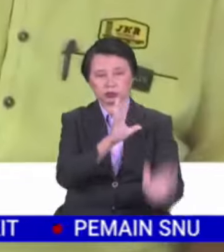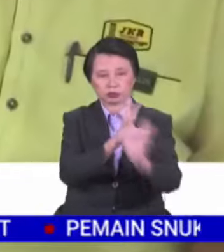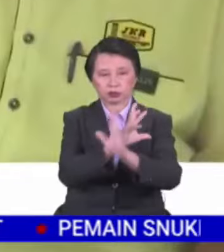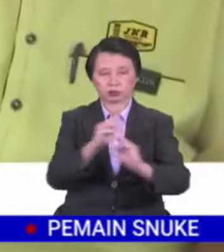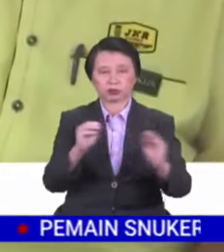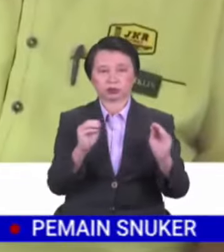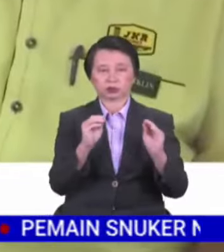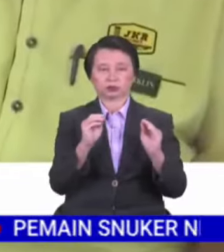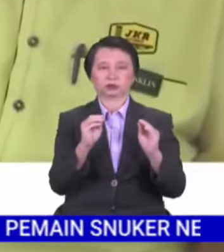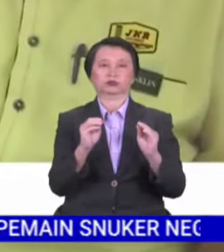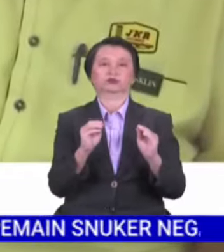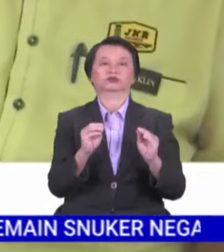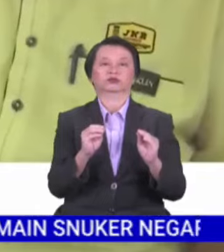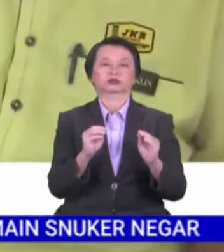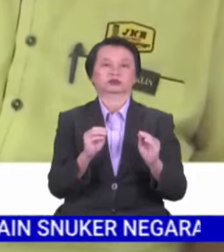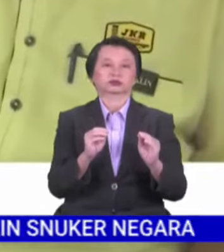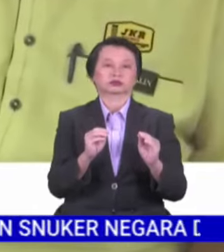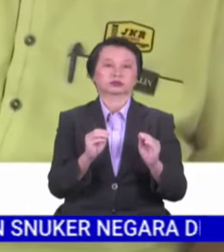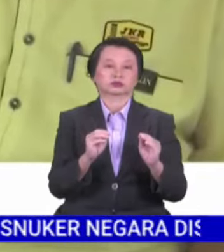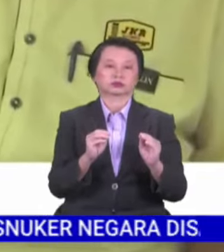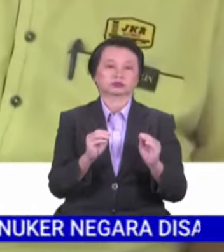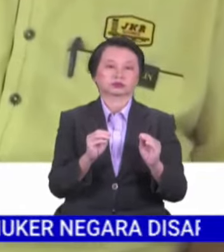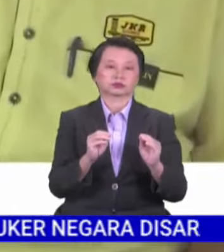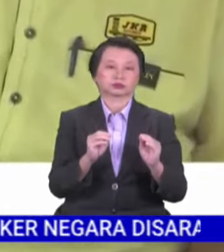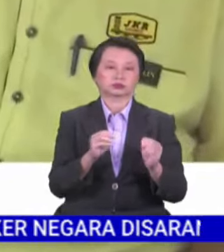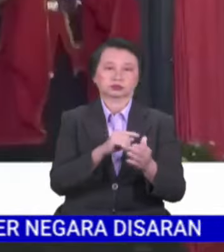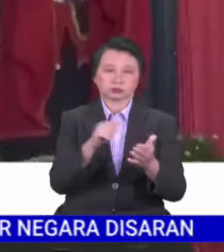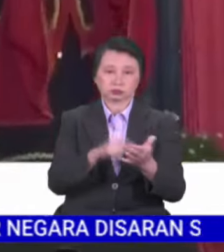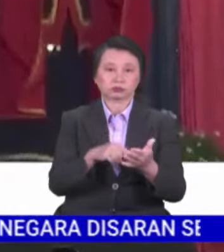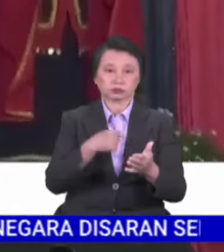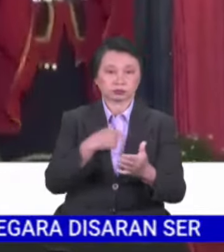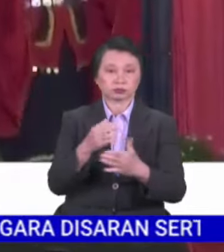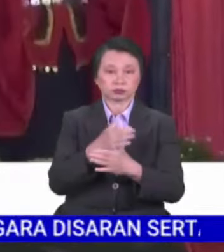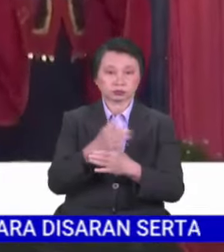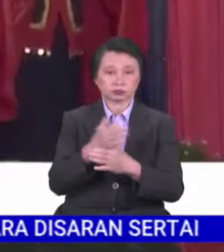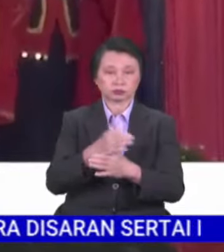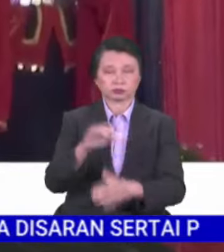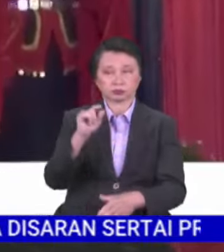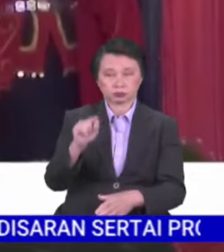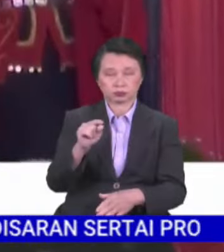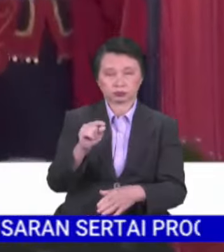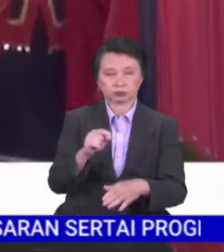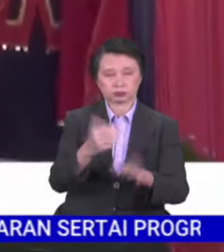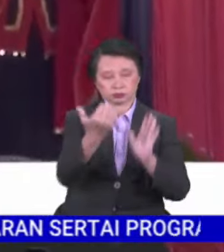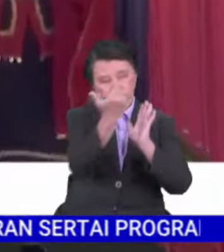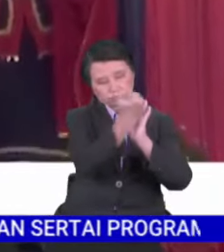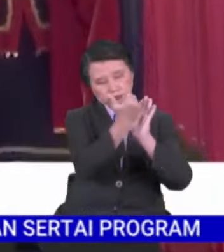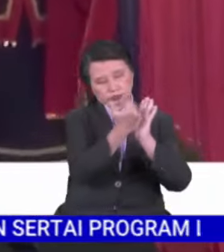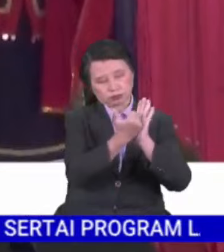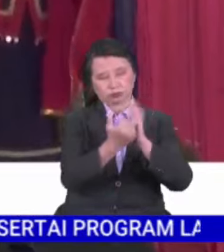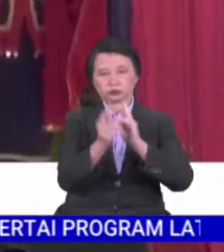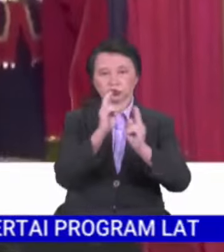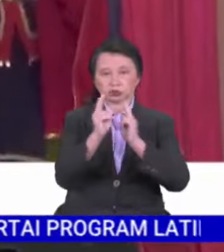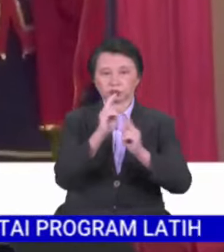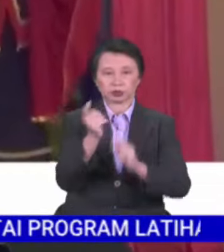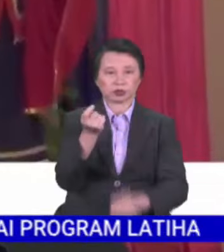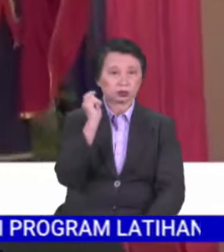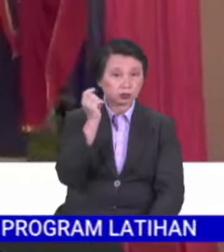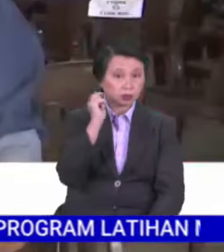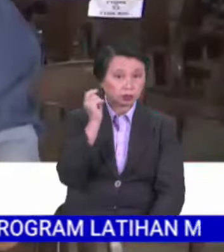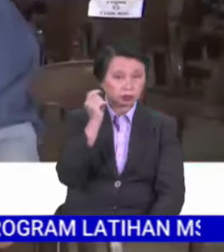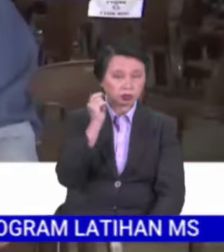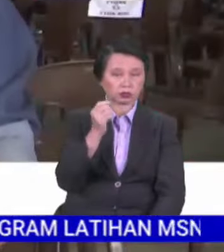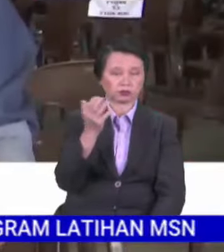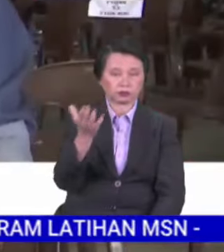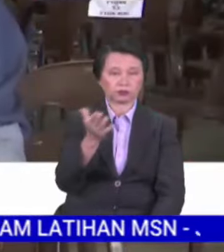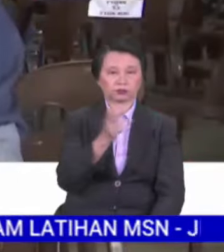Tan Sri Abang Johari Tun Openg. Ingin saya kongsikan sedikit intipati dalam ucapannya tadi.